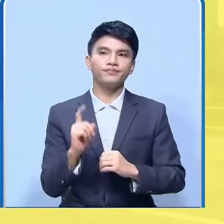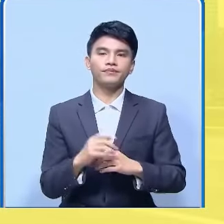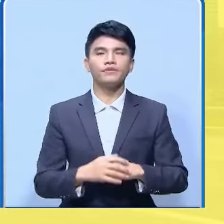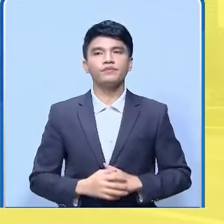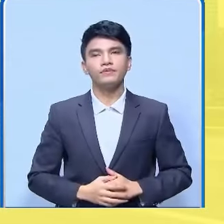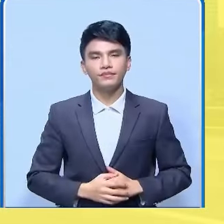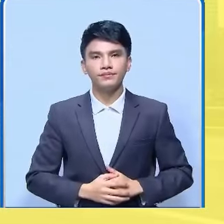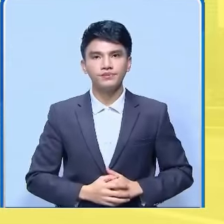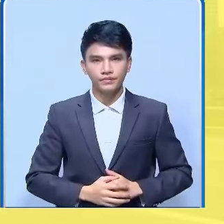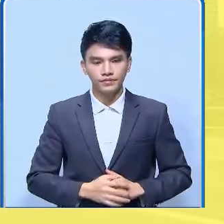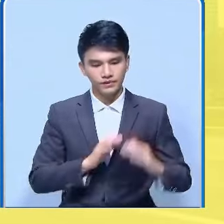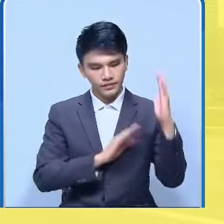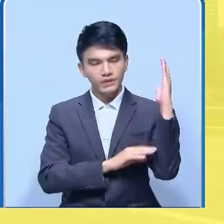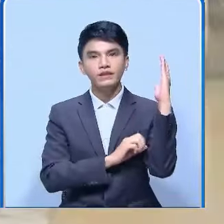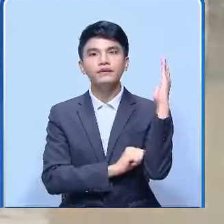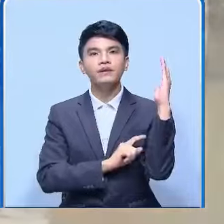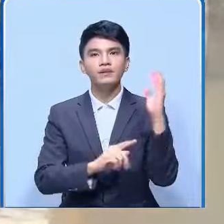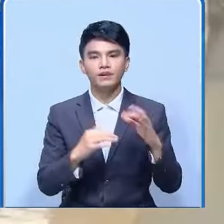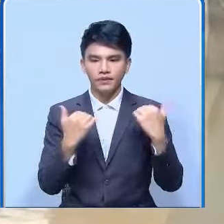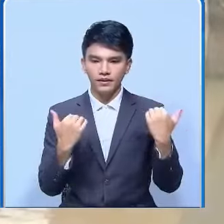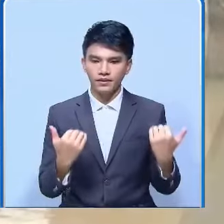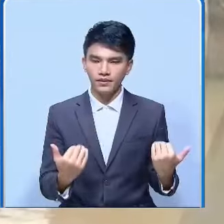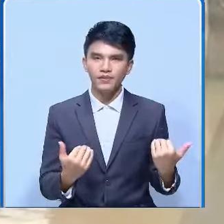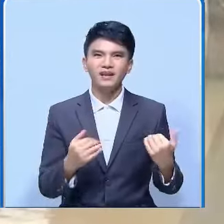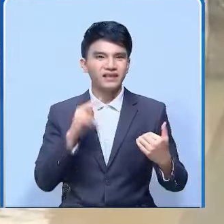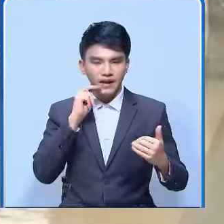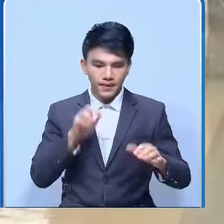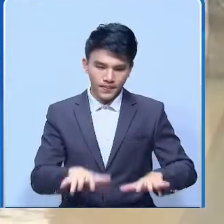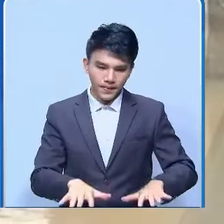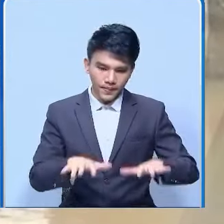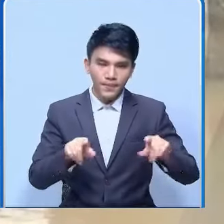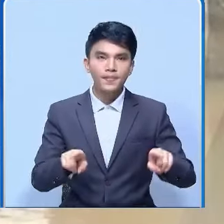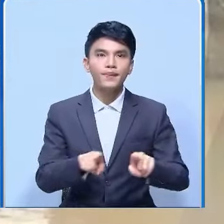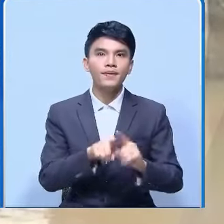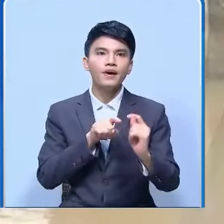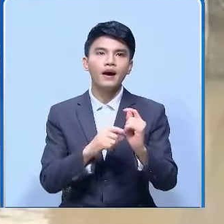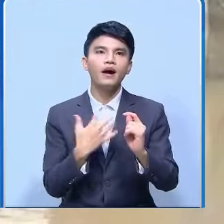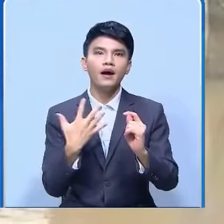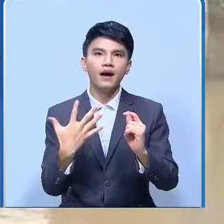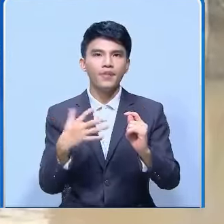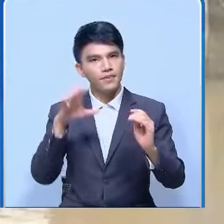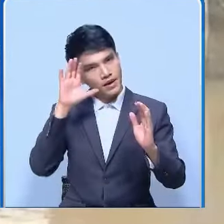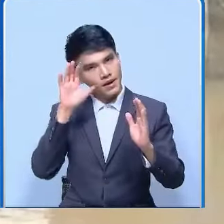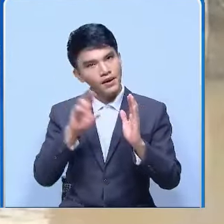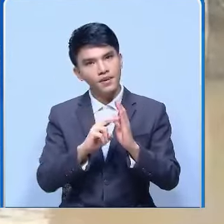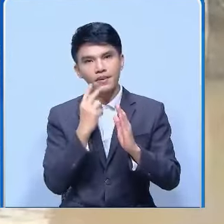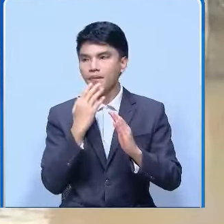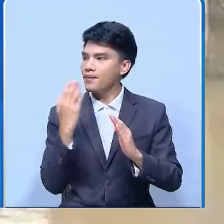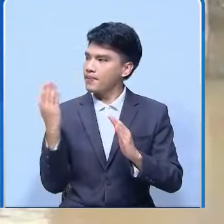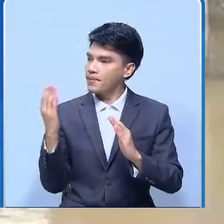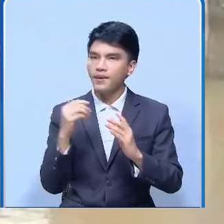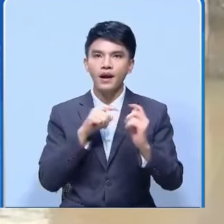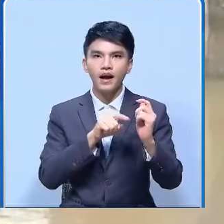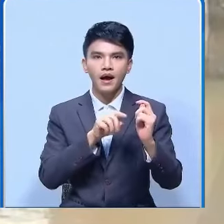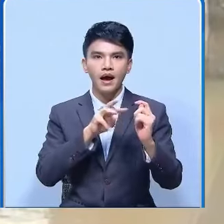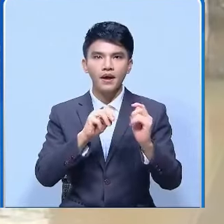ขณะเดียวกันที่สตูลค่ะตอนนี้สตูลก็อ่วมเหมือนกันนะคะน้ำท่วมไป5อำเภ อ ตามที่เห็นนี้เลยค่ะวิกฤตอยู่ที่อำเภอม